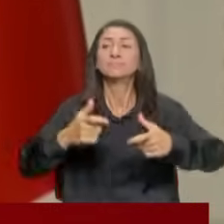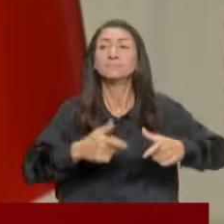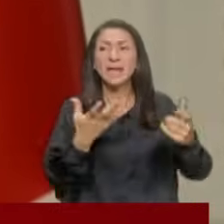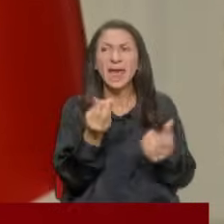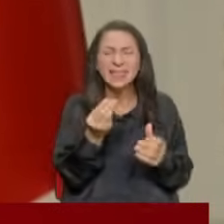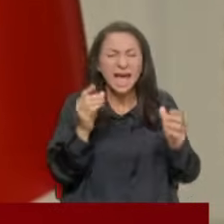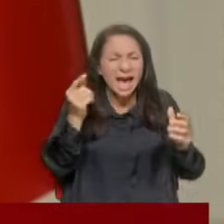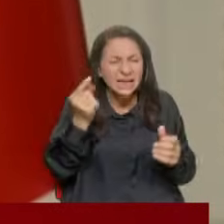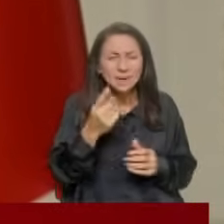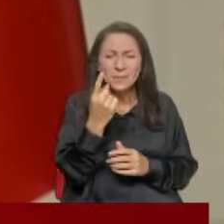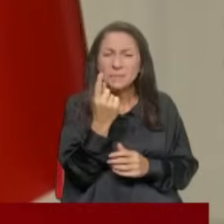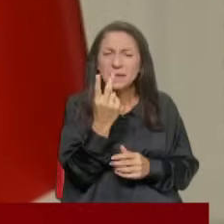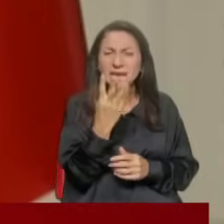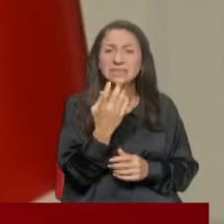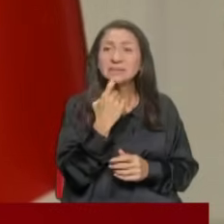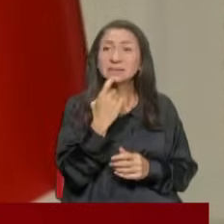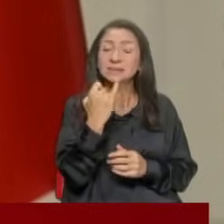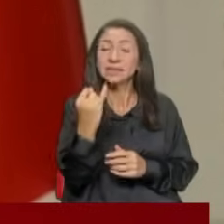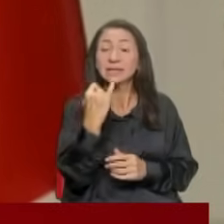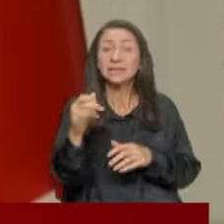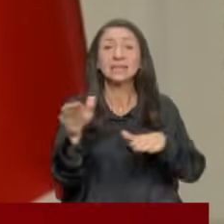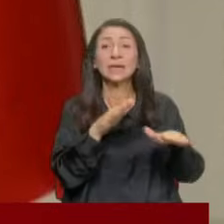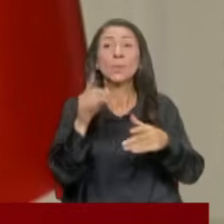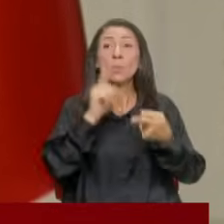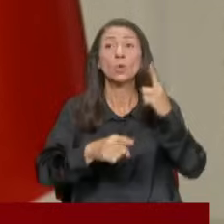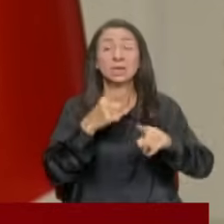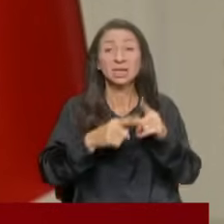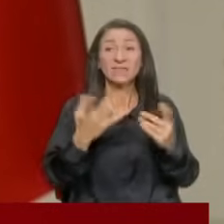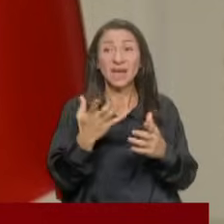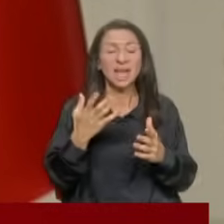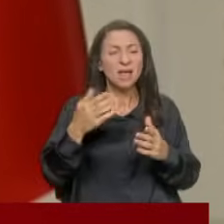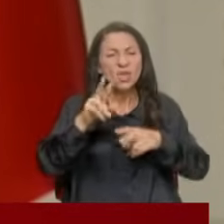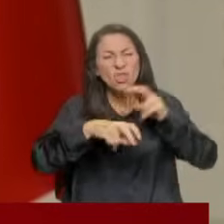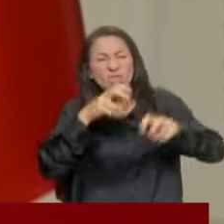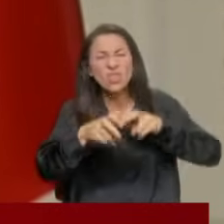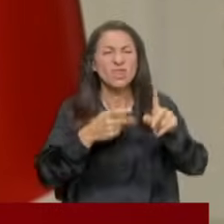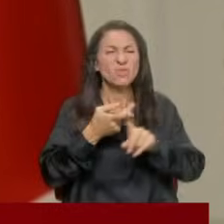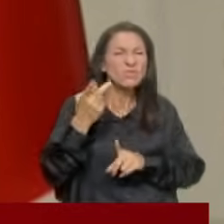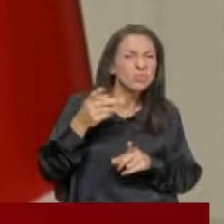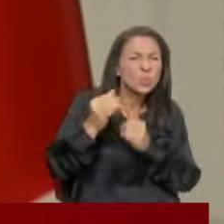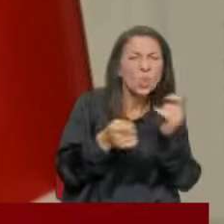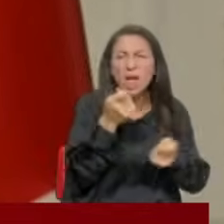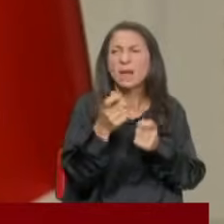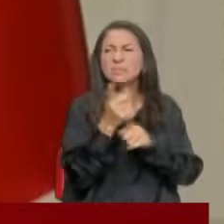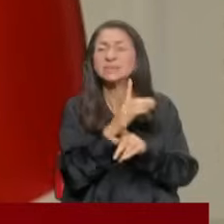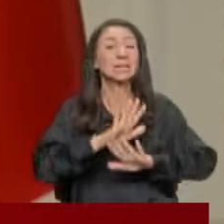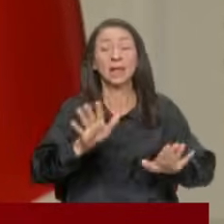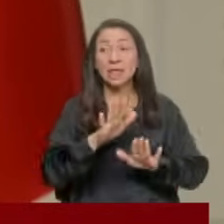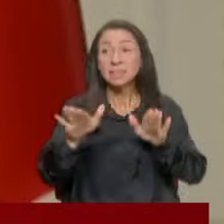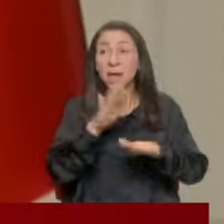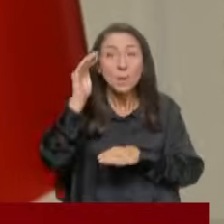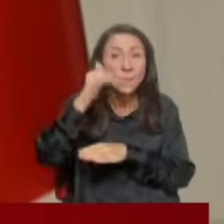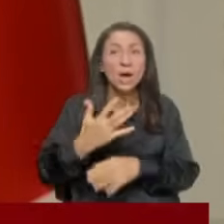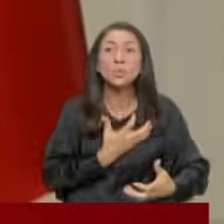en az birkaç yıl ziyaret ederek depremin Siyasetini ve istismarını yapanlardan değil depremzedelerimizin